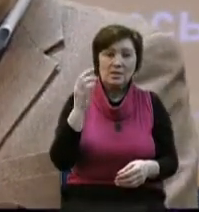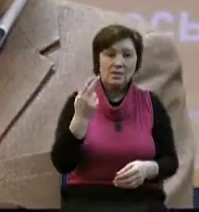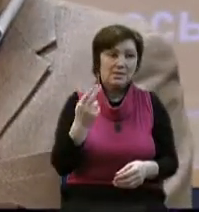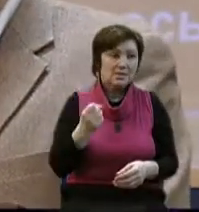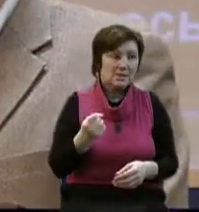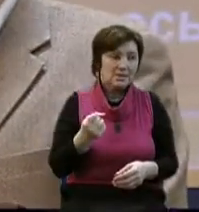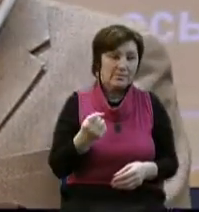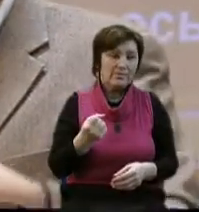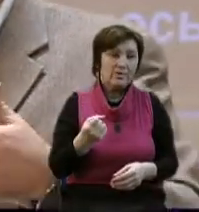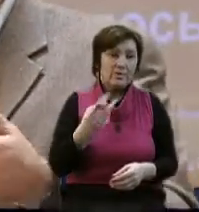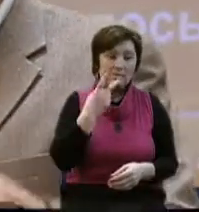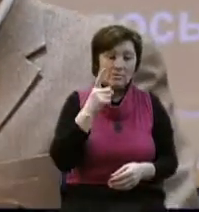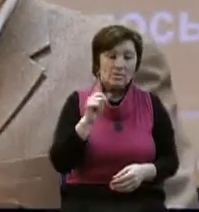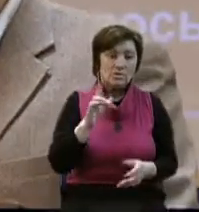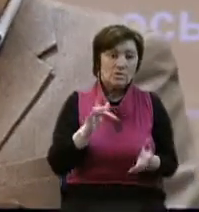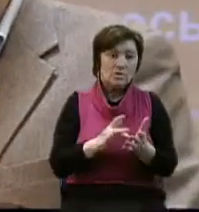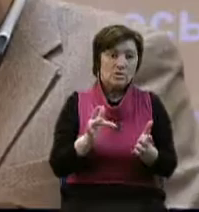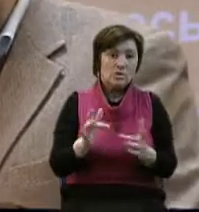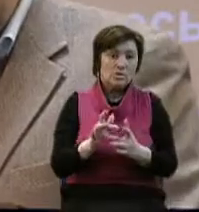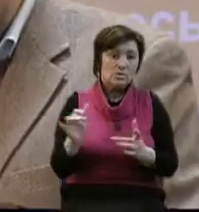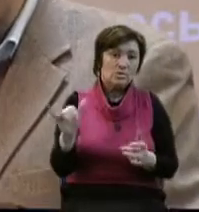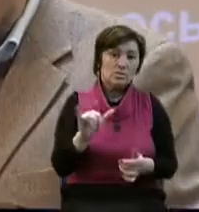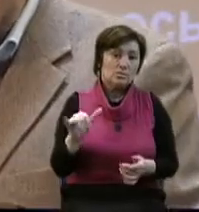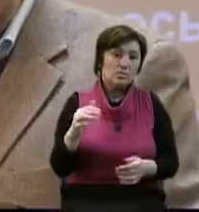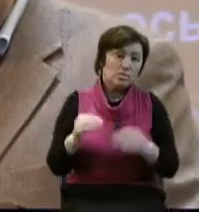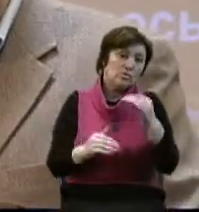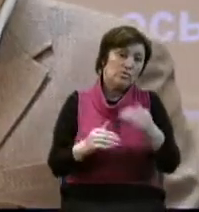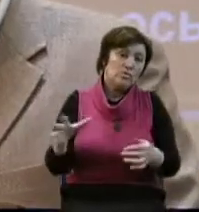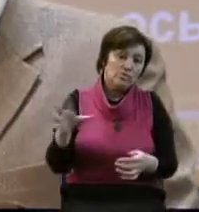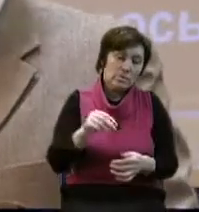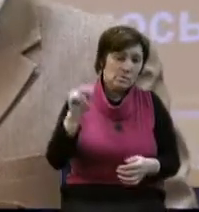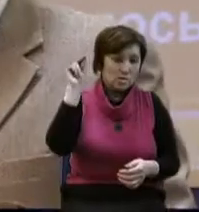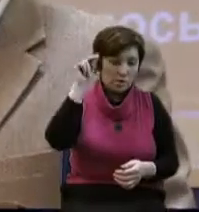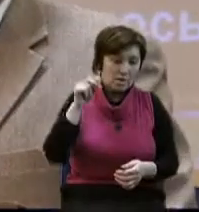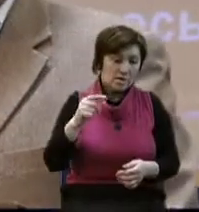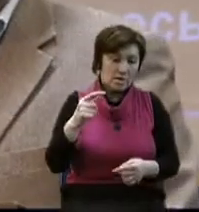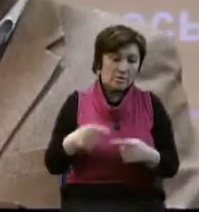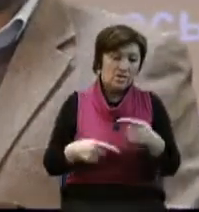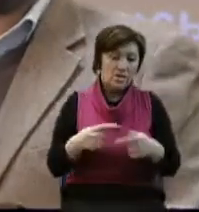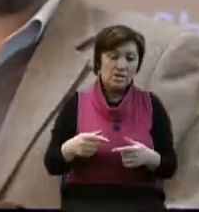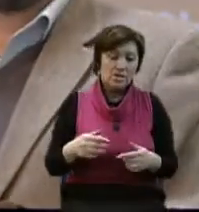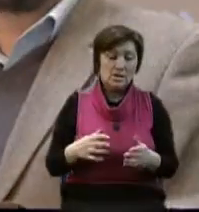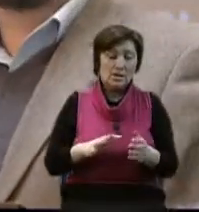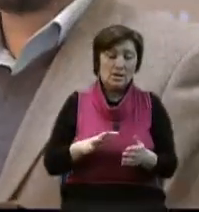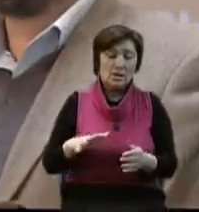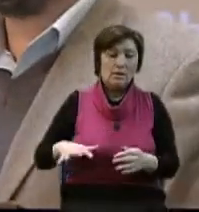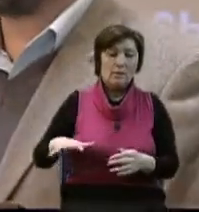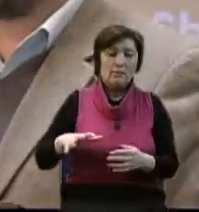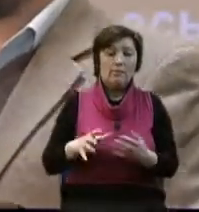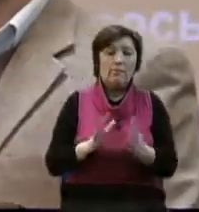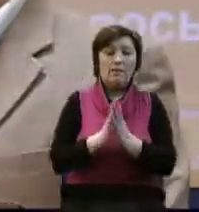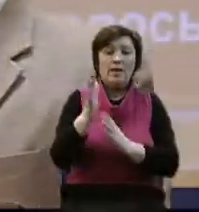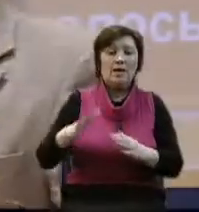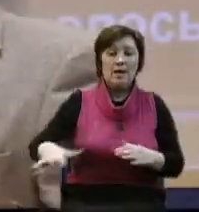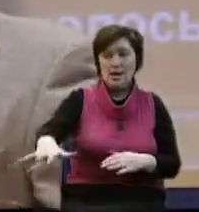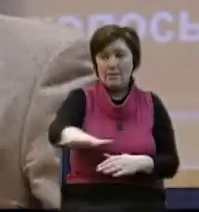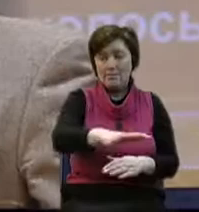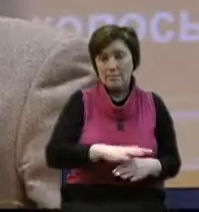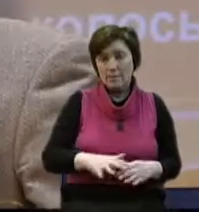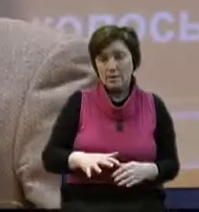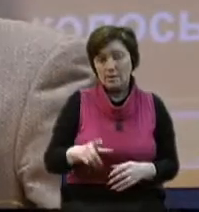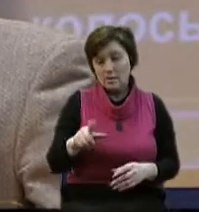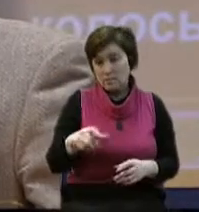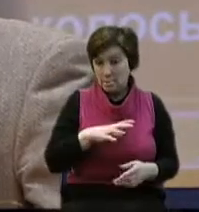И мы видим, что Иисус в субботу, Он шел вместе с учениками через эти поля. По сути своей, в какой-то степени уже это